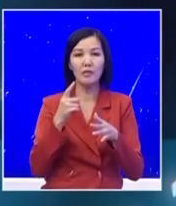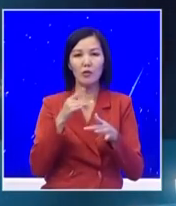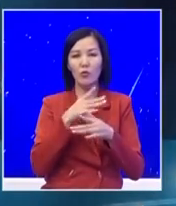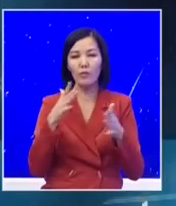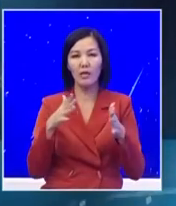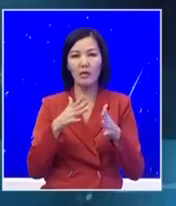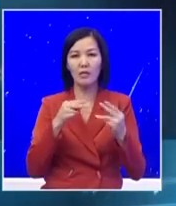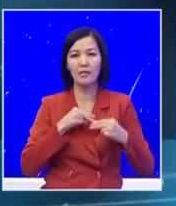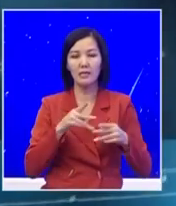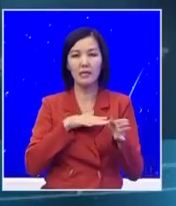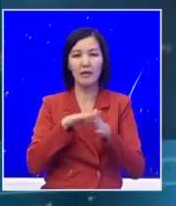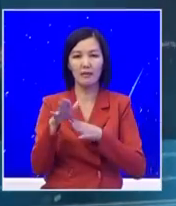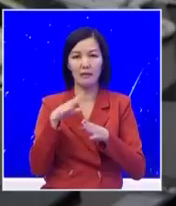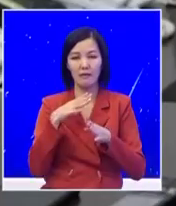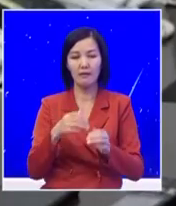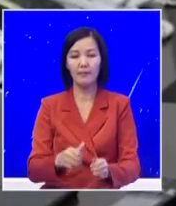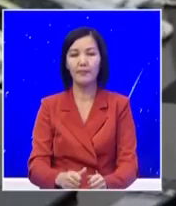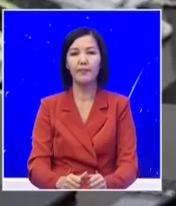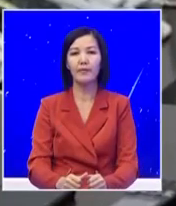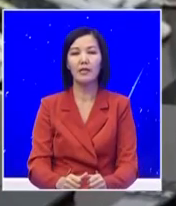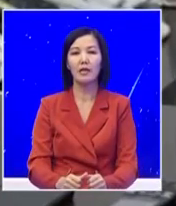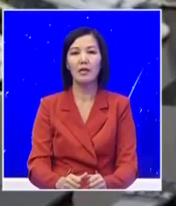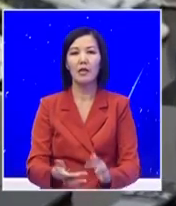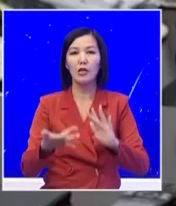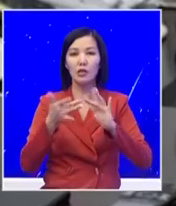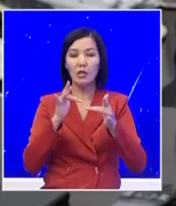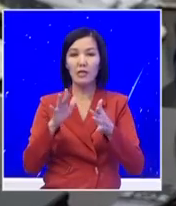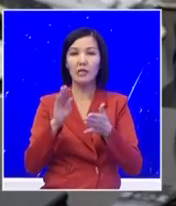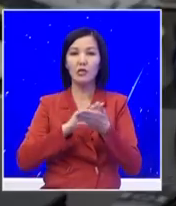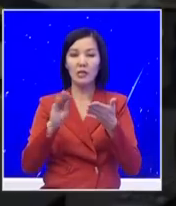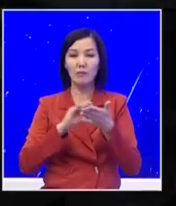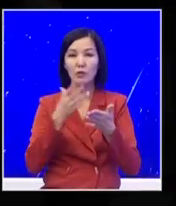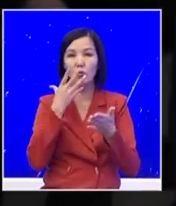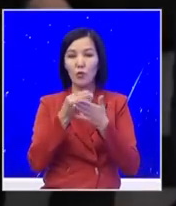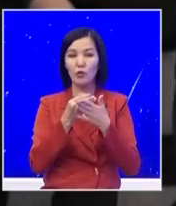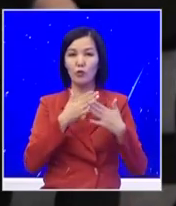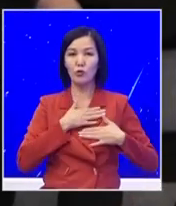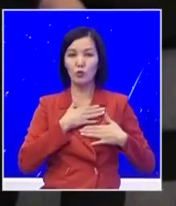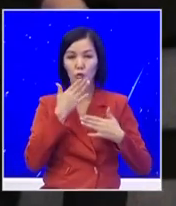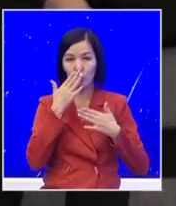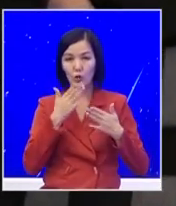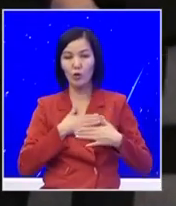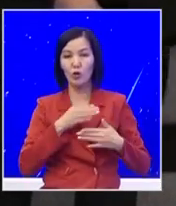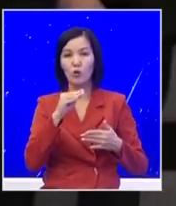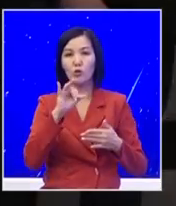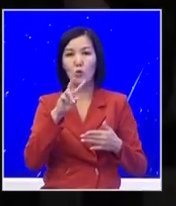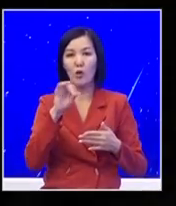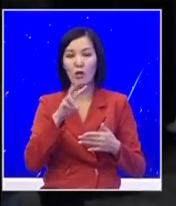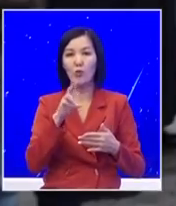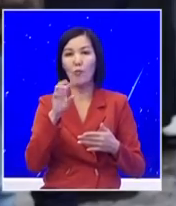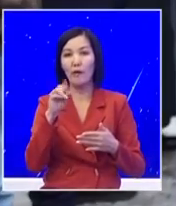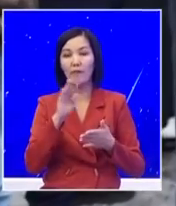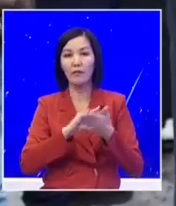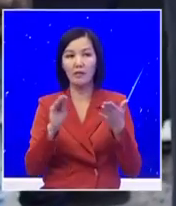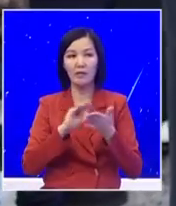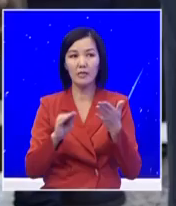істерді атқарып кетті. Желідегі жазбасында Амандық Баталов өзінің сүйікті шәкірті Жолан Омаров жайлы да тебірене жазды. Жас